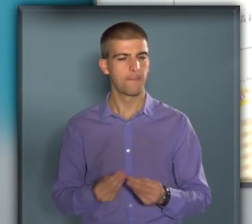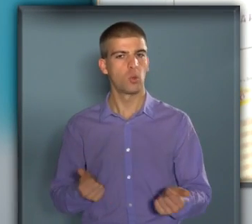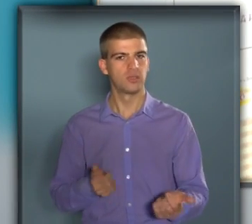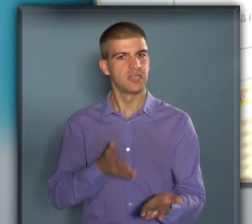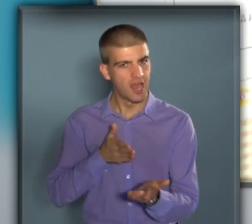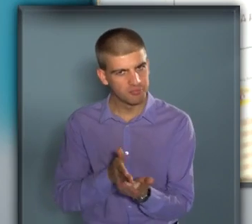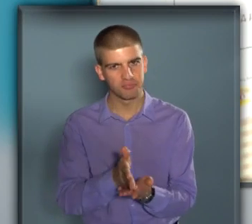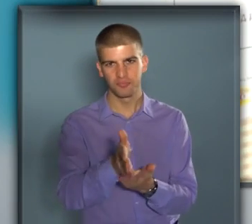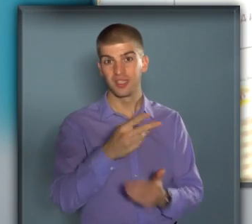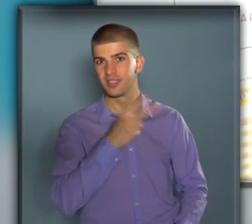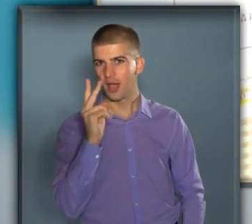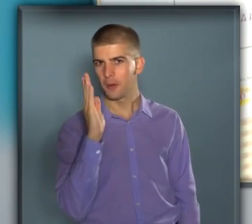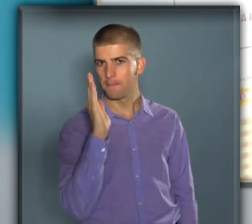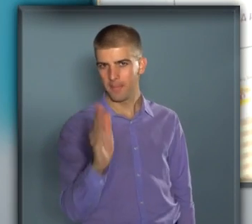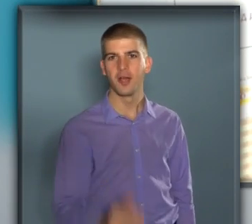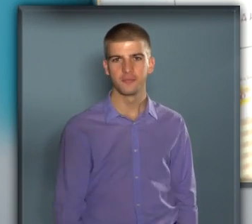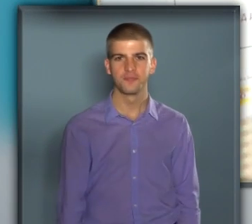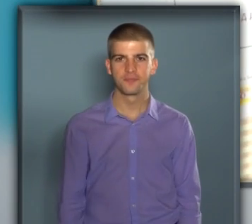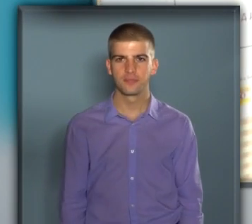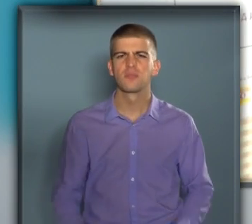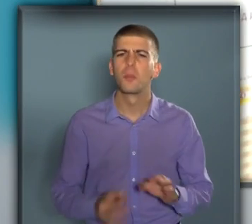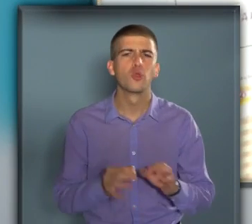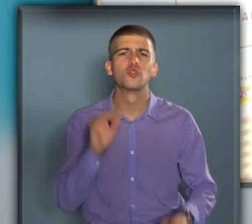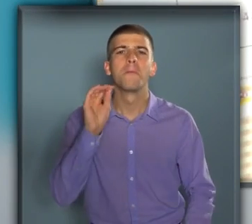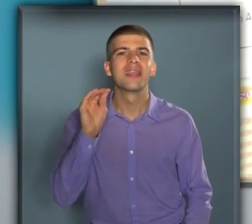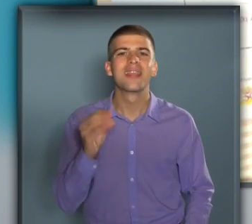szakmai életemet. Pontosan mit akar ez?